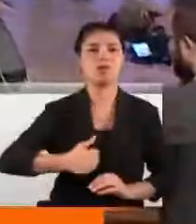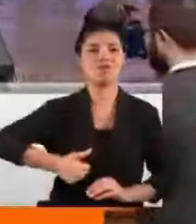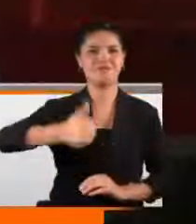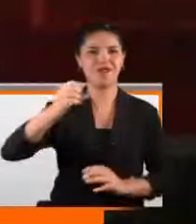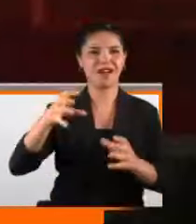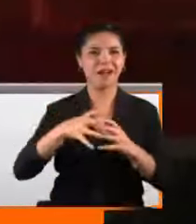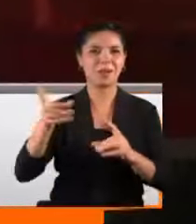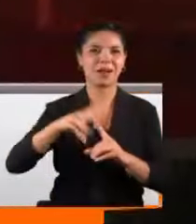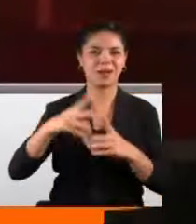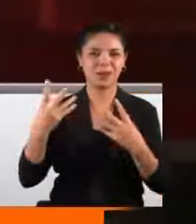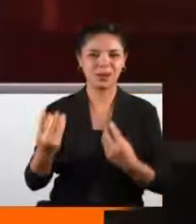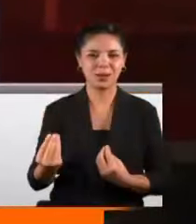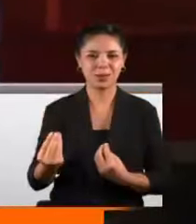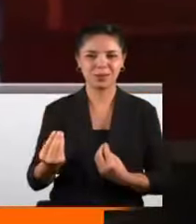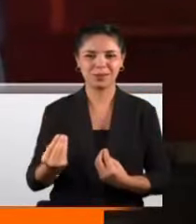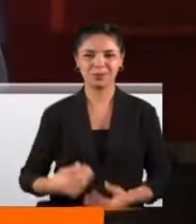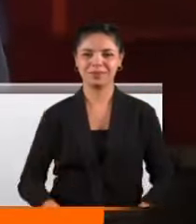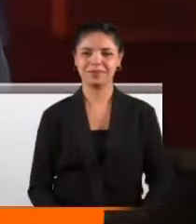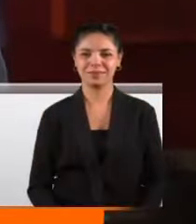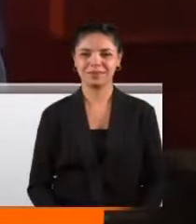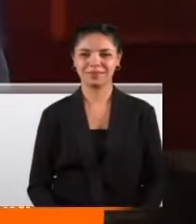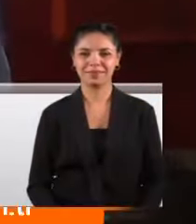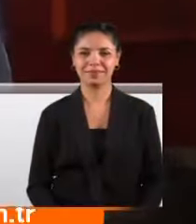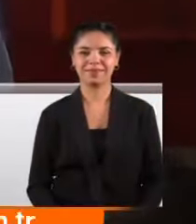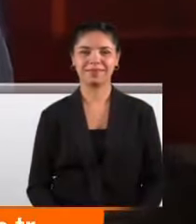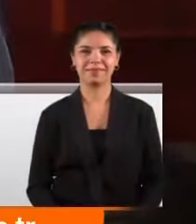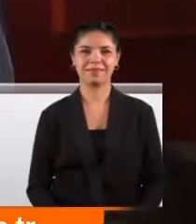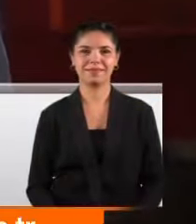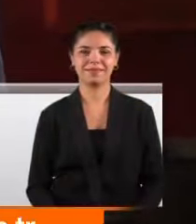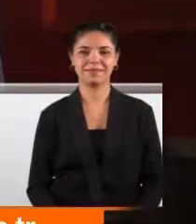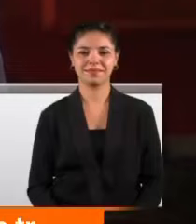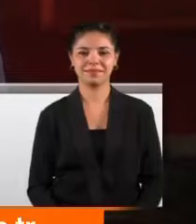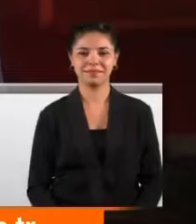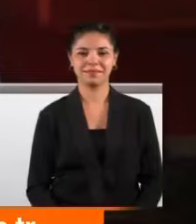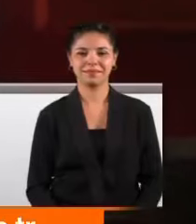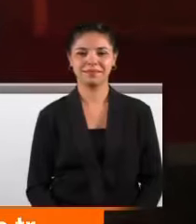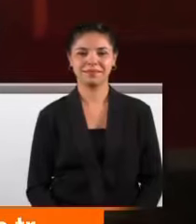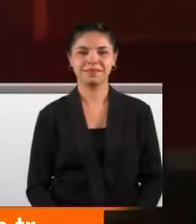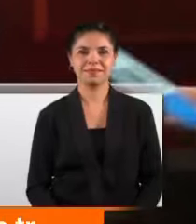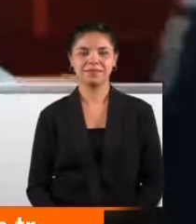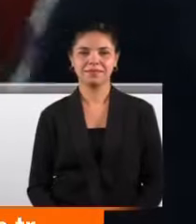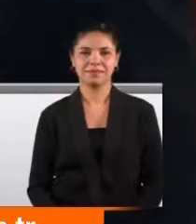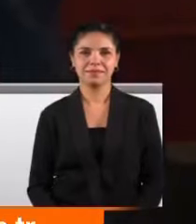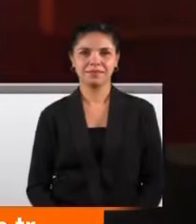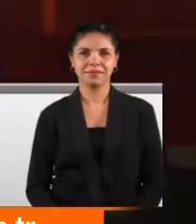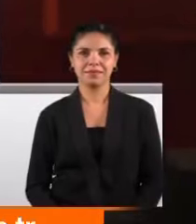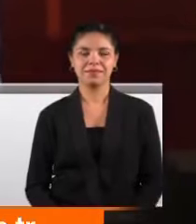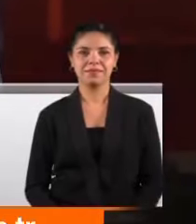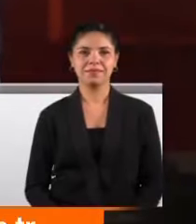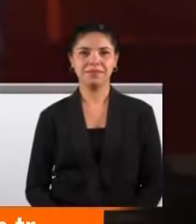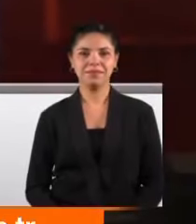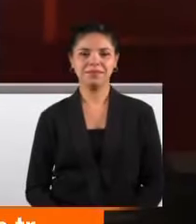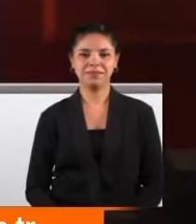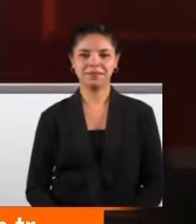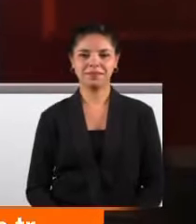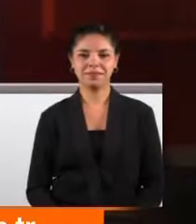Parti dedi. Bu AK Parti'nin çekim merkezi olduğunun bir göstergesi. Bundan sonraki dönemlerde de AK Parti ailesi genişlemeye devam